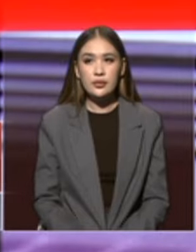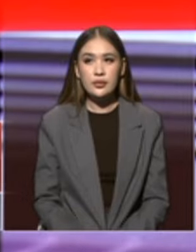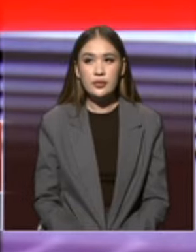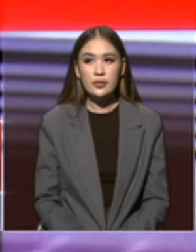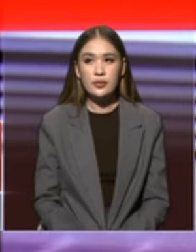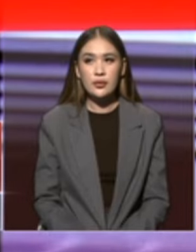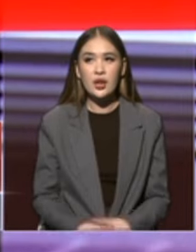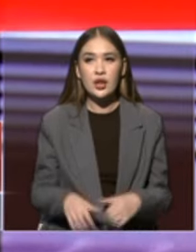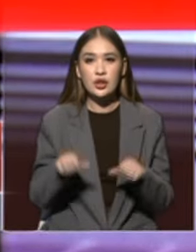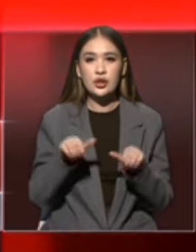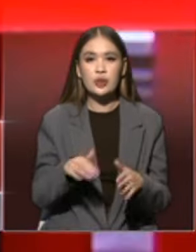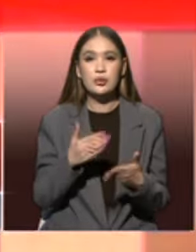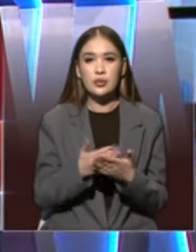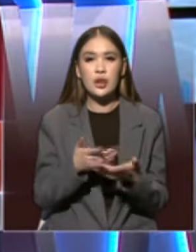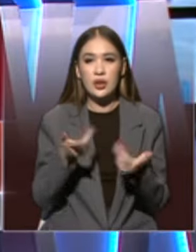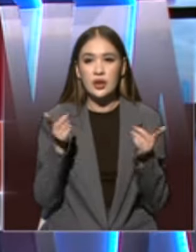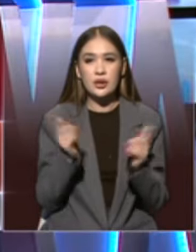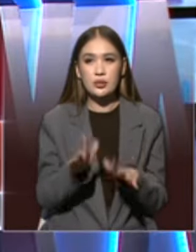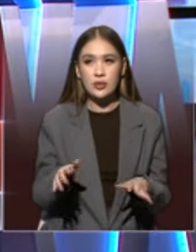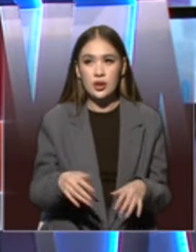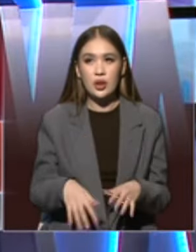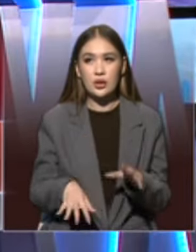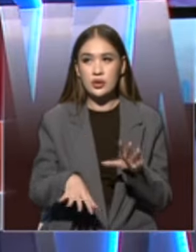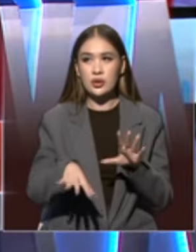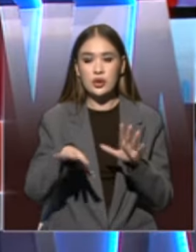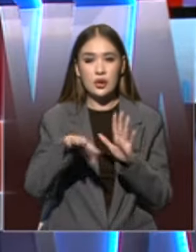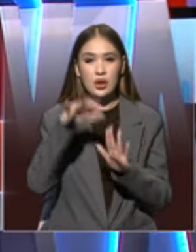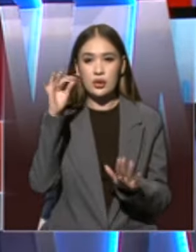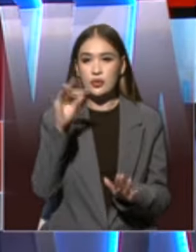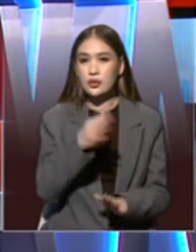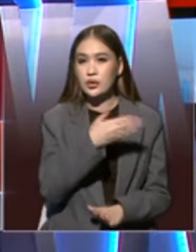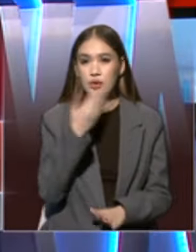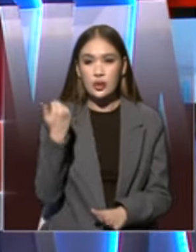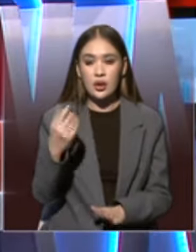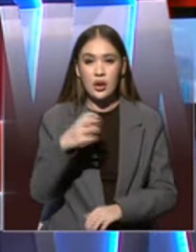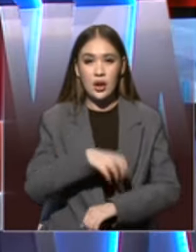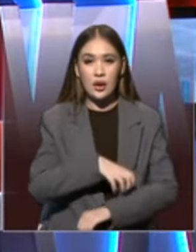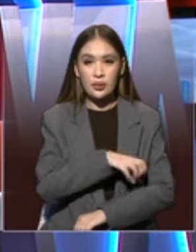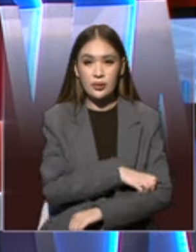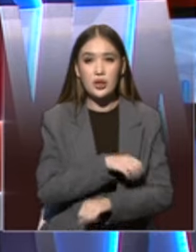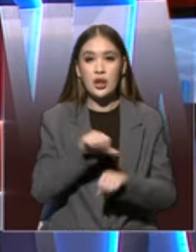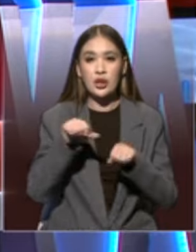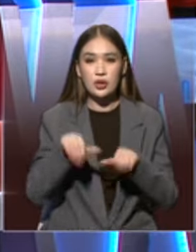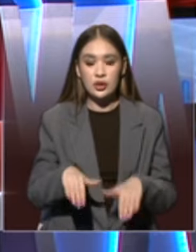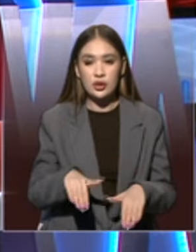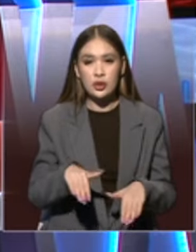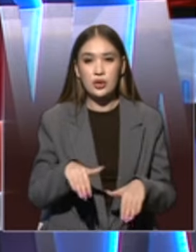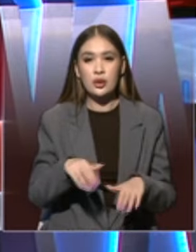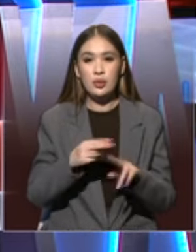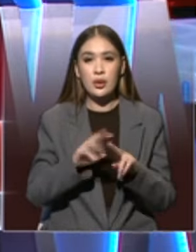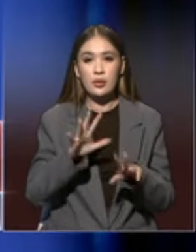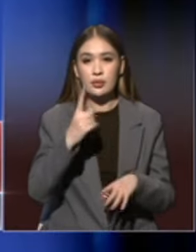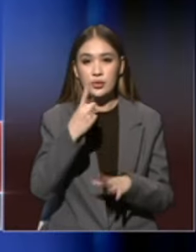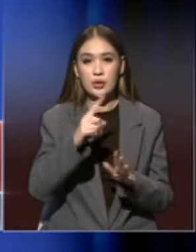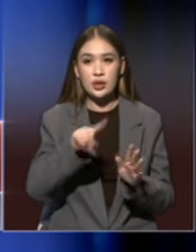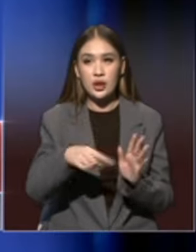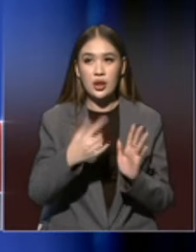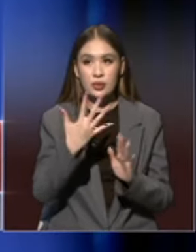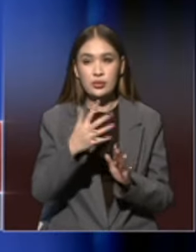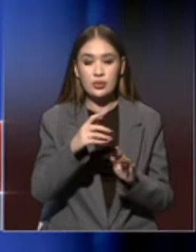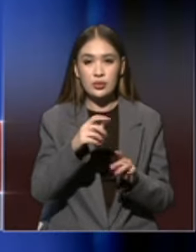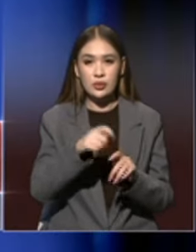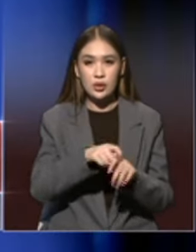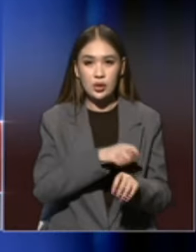Шешіммен келіспейді, мүмкіндік жоқ ол жерде. Таңдау мүмкіндік жоқ. Комиссия шешім қабылдайды, егер жаңағы 1,5 метр су басқан болса да, бірақ